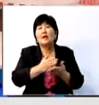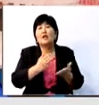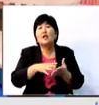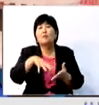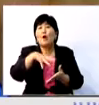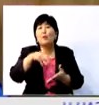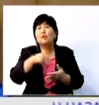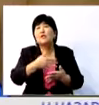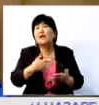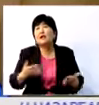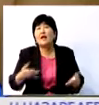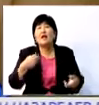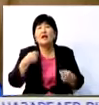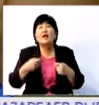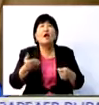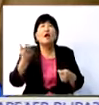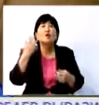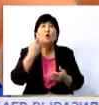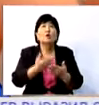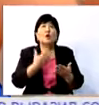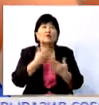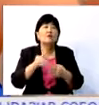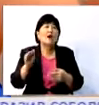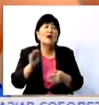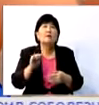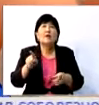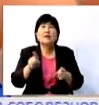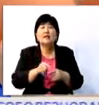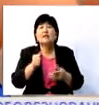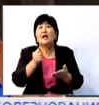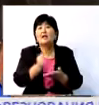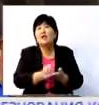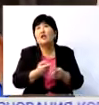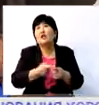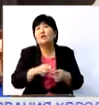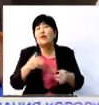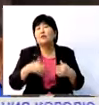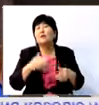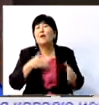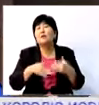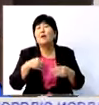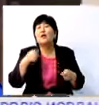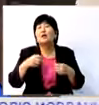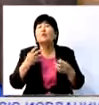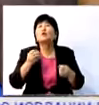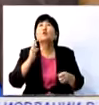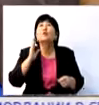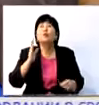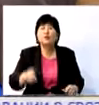хлебобулочные изделия. Ярмарки давно уже доказали свою эффективность в сдерживании цен. И потому спешим порадовать. Ярмарки еще